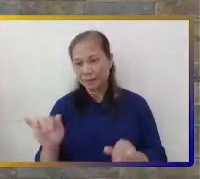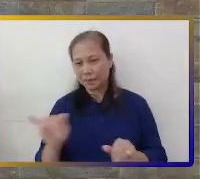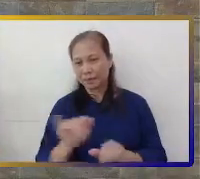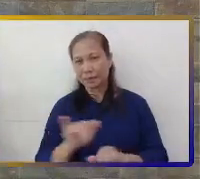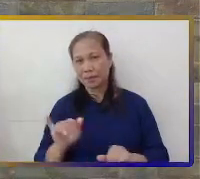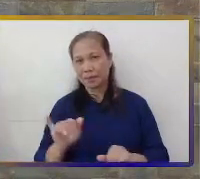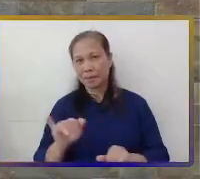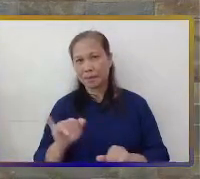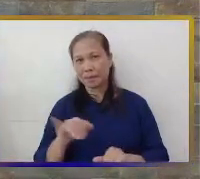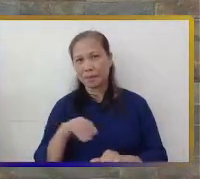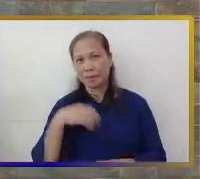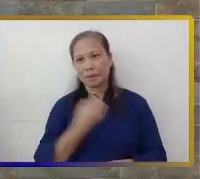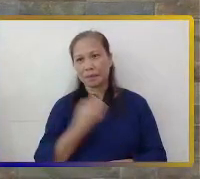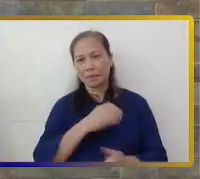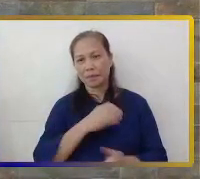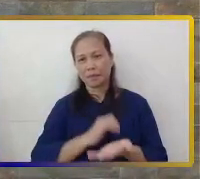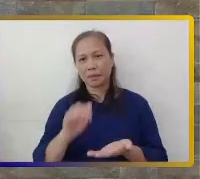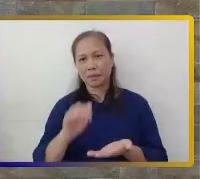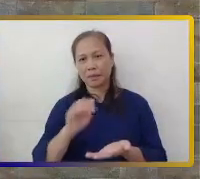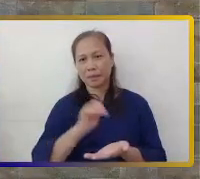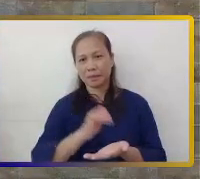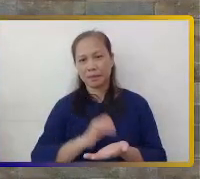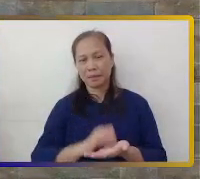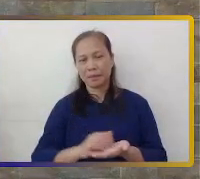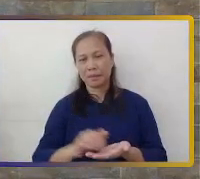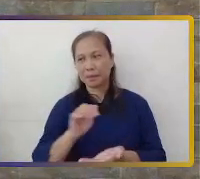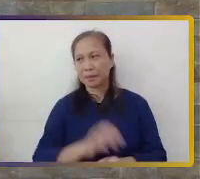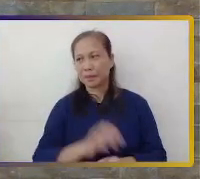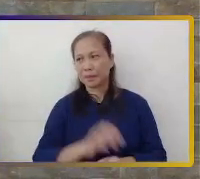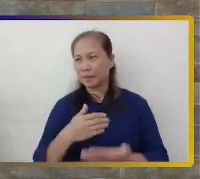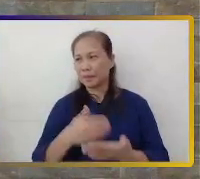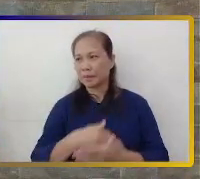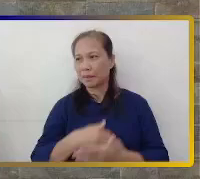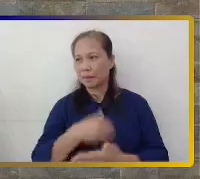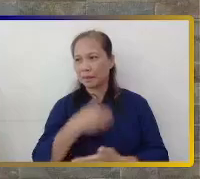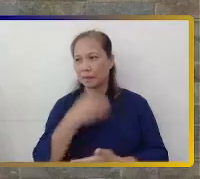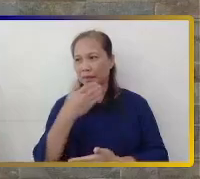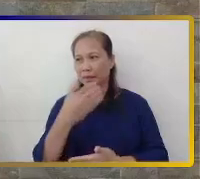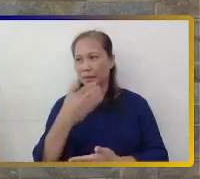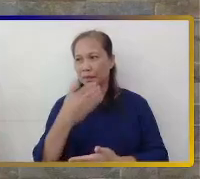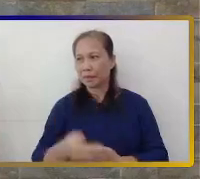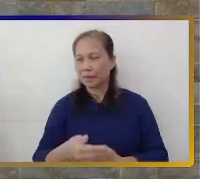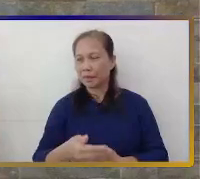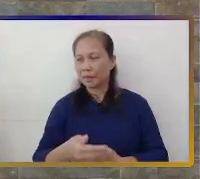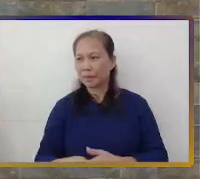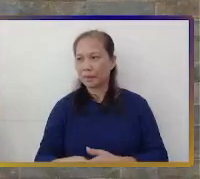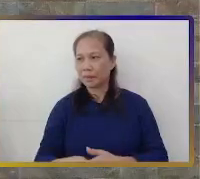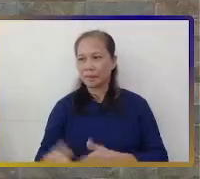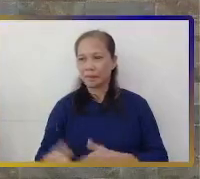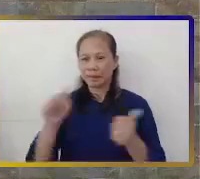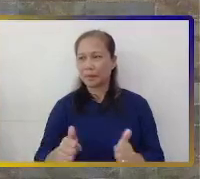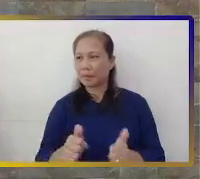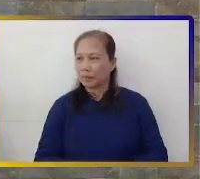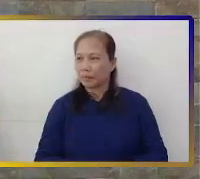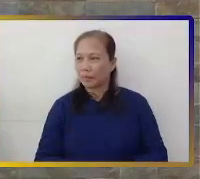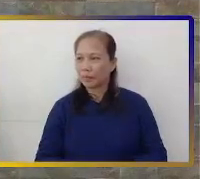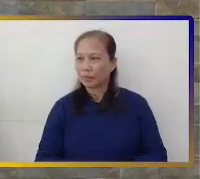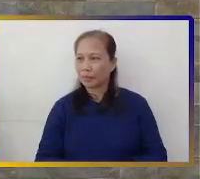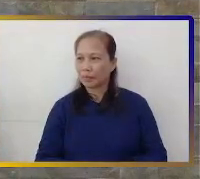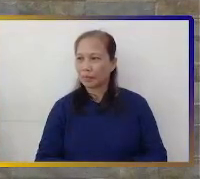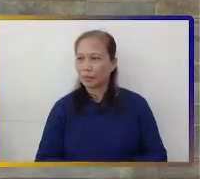concepto the same ang ating pong practice next with regards to baptism All Right with regards to